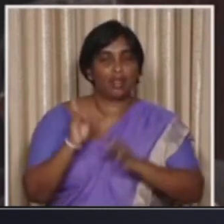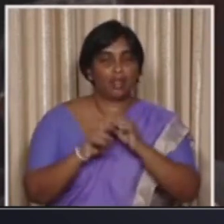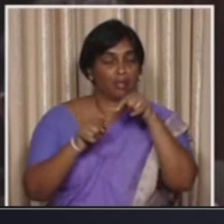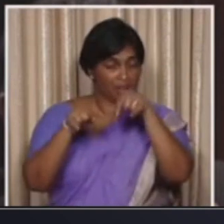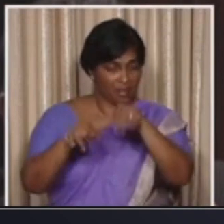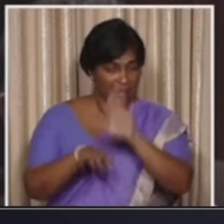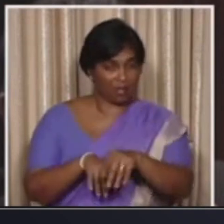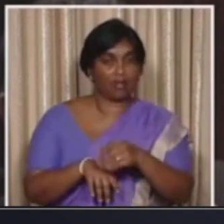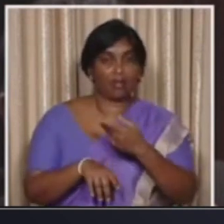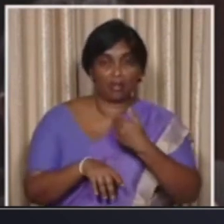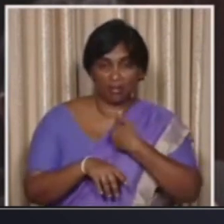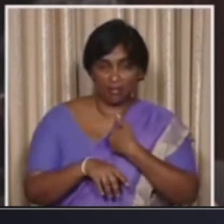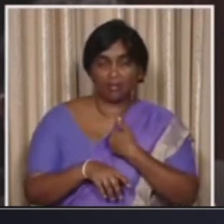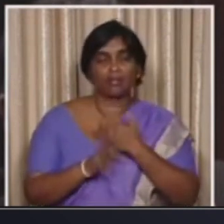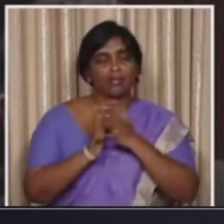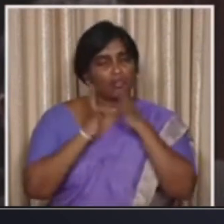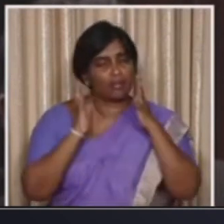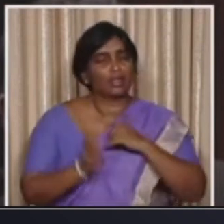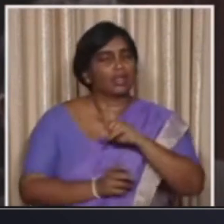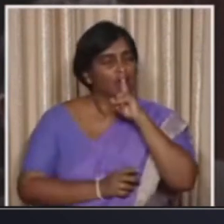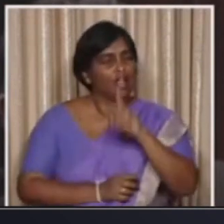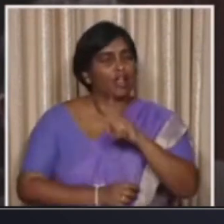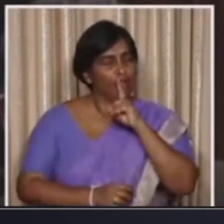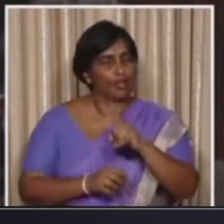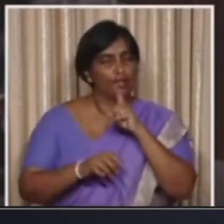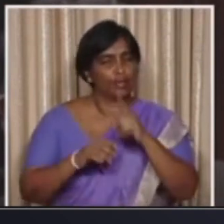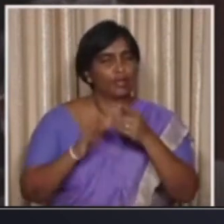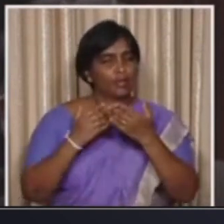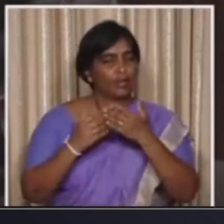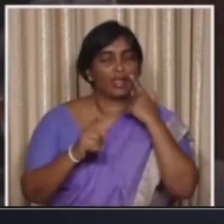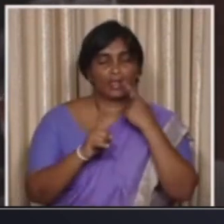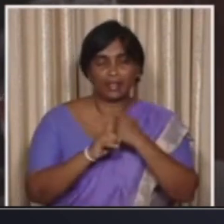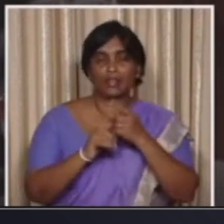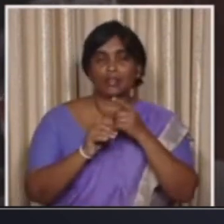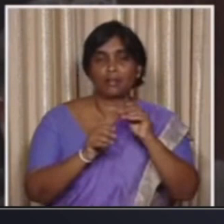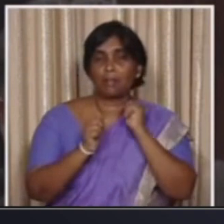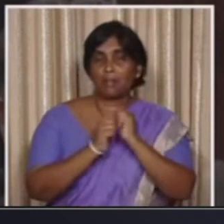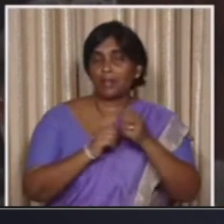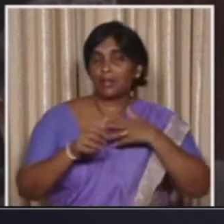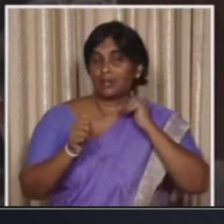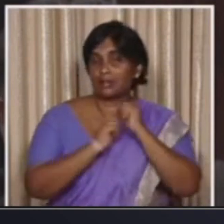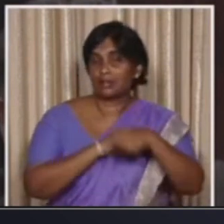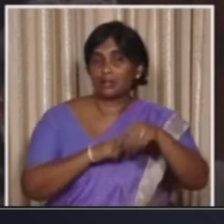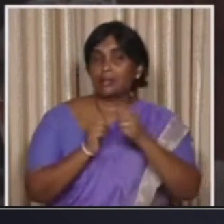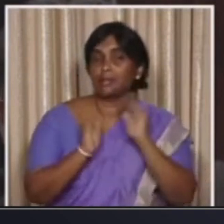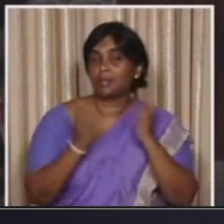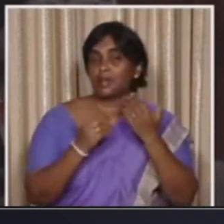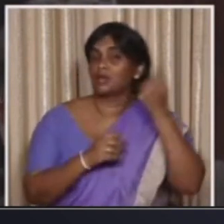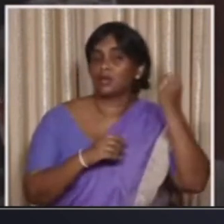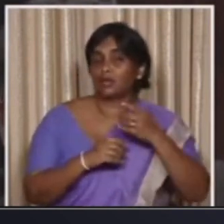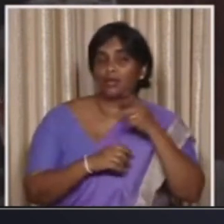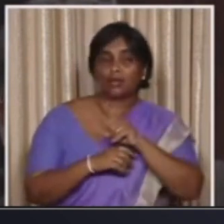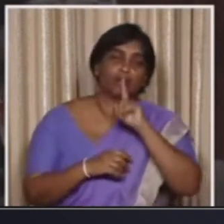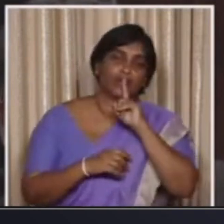ඉඳද්දී මම කොයි තරම් වාර ගණනක් ඇව්වද මේ මහනුවර බහුවිධ පර්යන්තය ආරම්භ කරන්න කවද්ද කියලා.